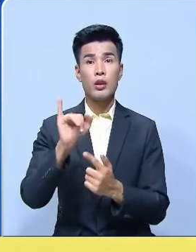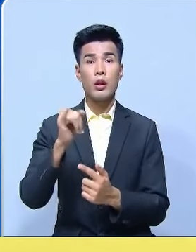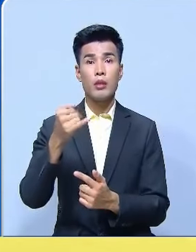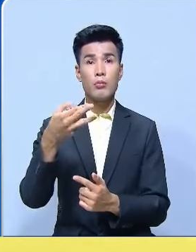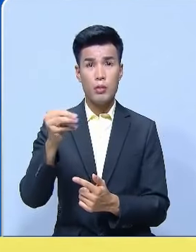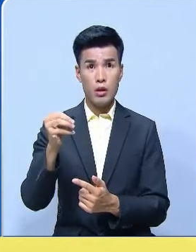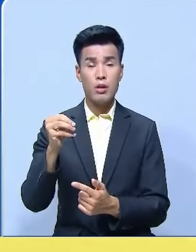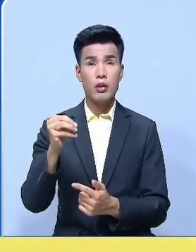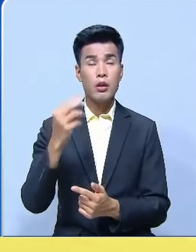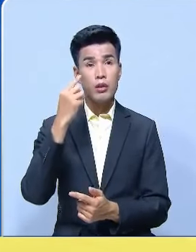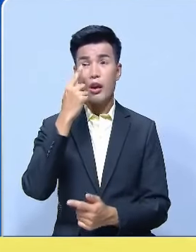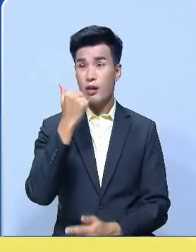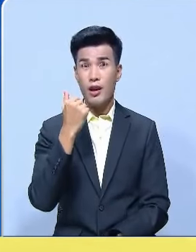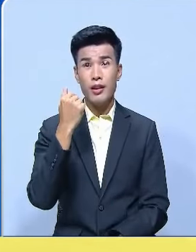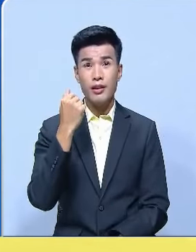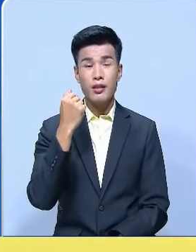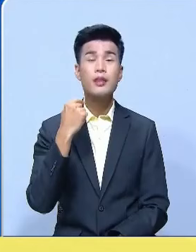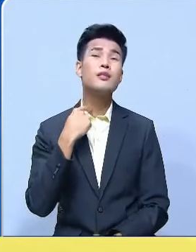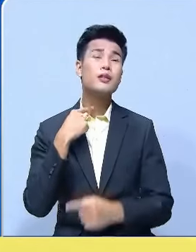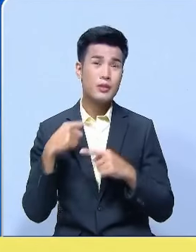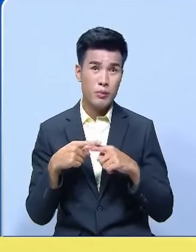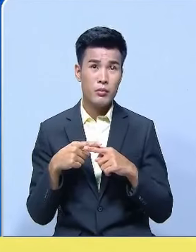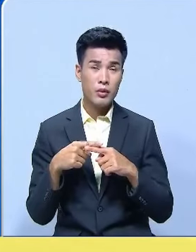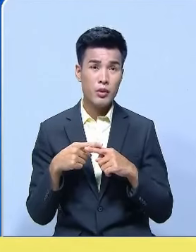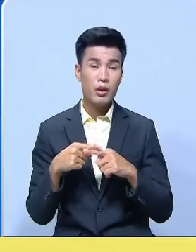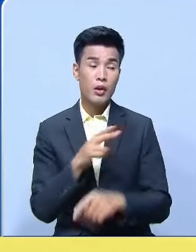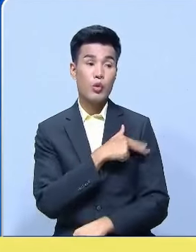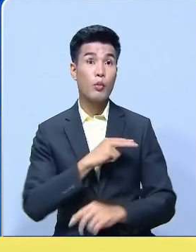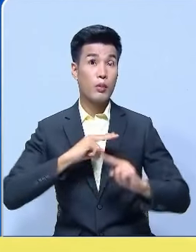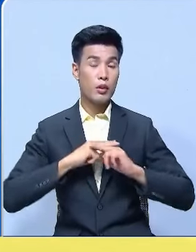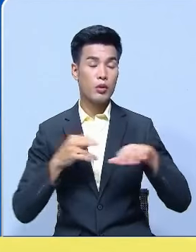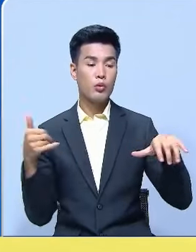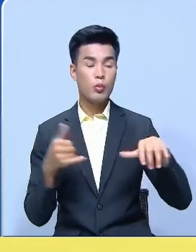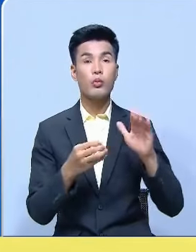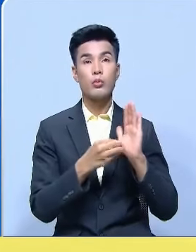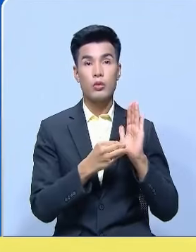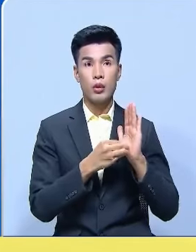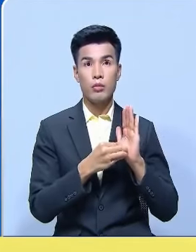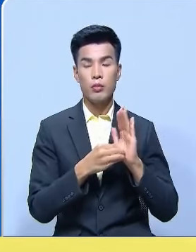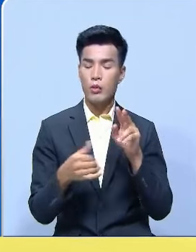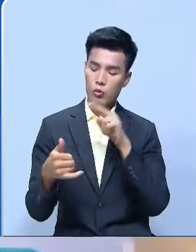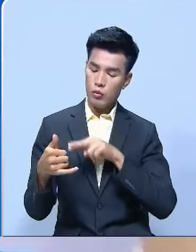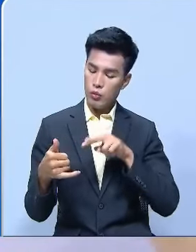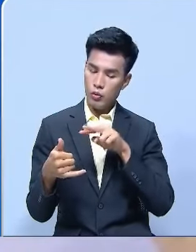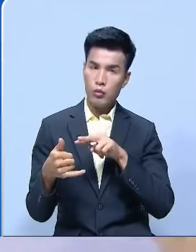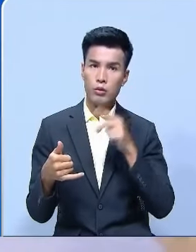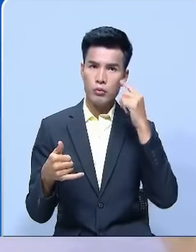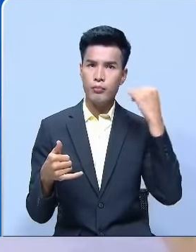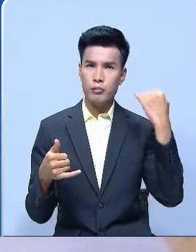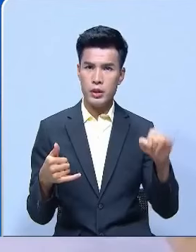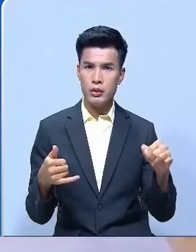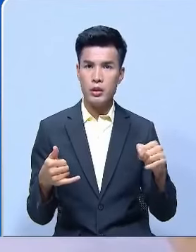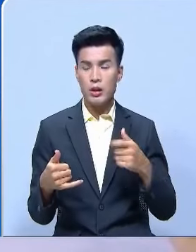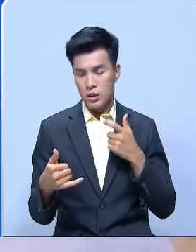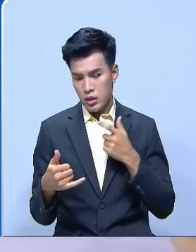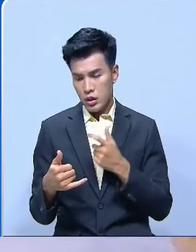ธอไปรักษาอาการตาแดงแล้วเธอเจ็บคอไปที่โรงพยาบาลเอกชนแห่งหนึ่งในกรุงเทพหมอวินิจฉัยโรคผิดก็ฉีดยา